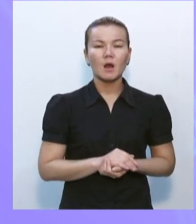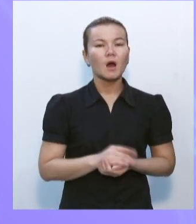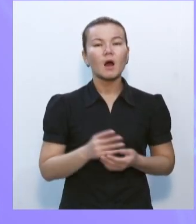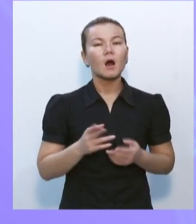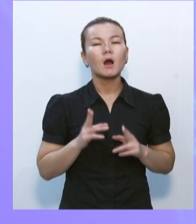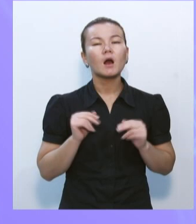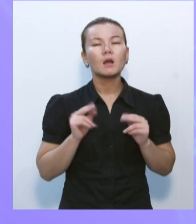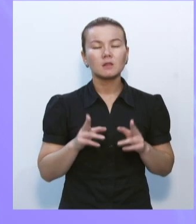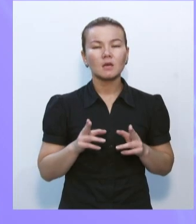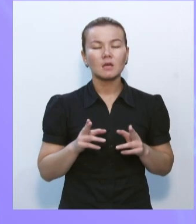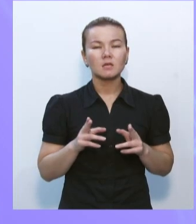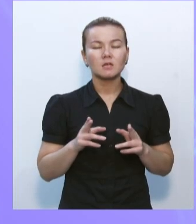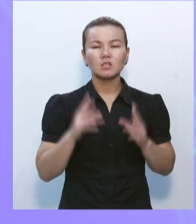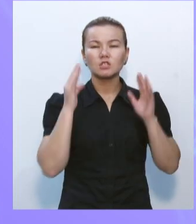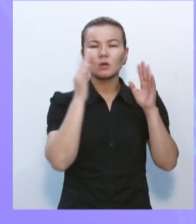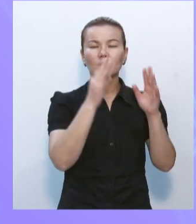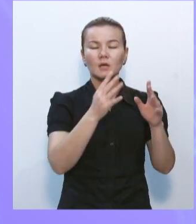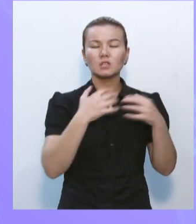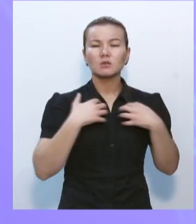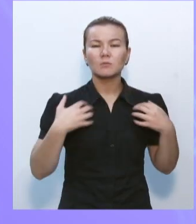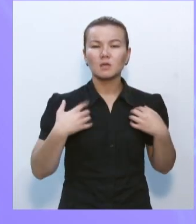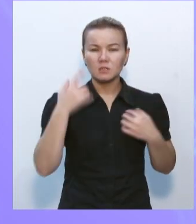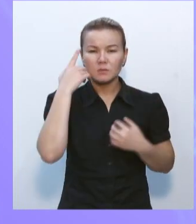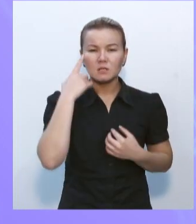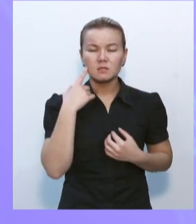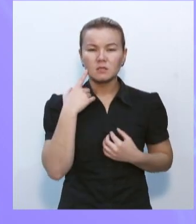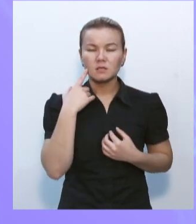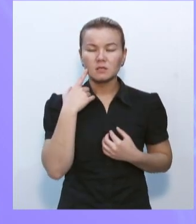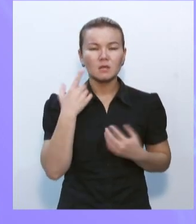Кандай жапайы жаныбарларды билесиңер?